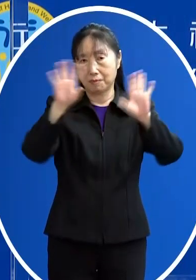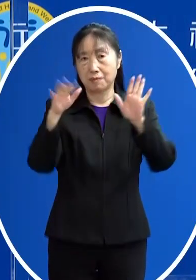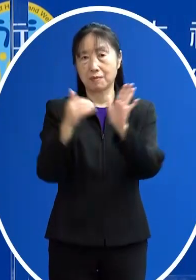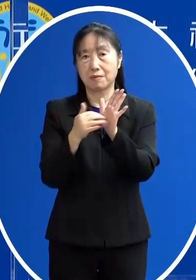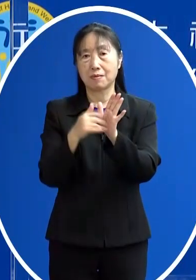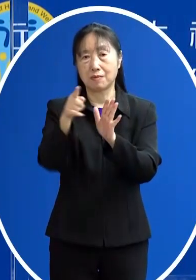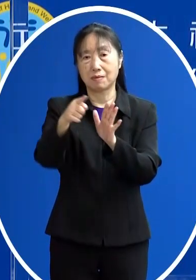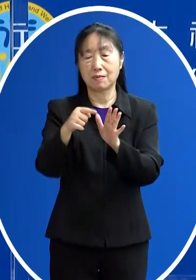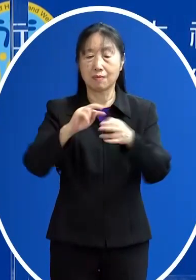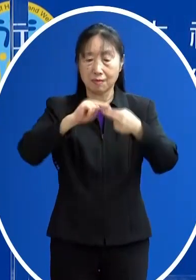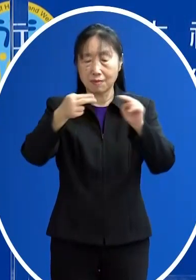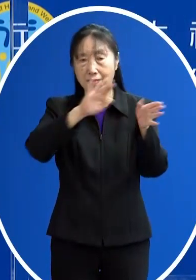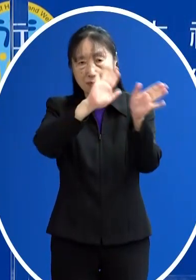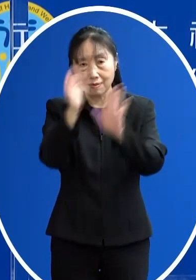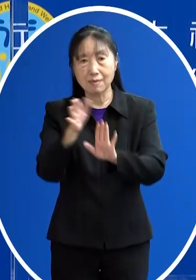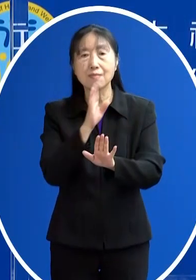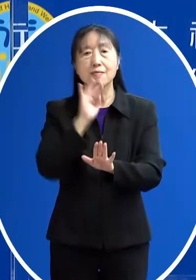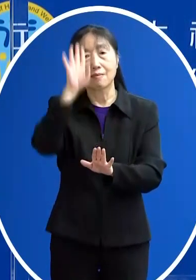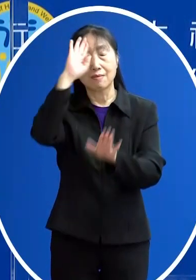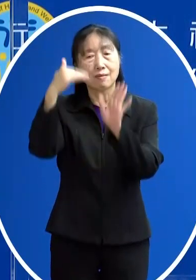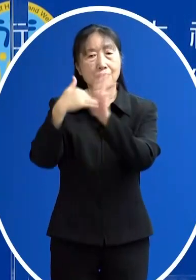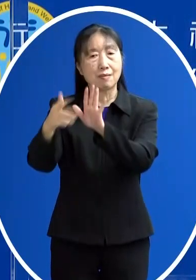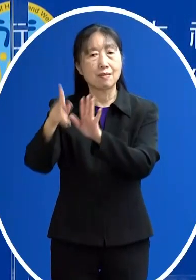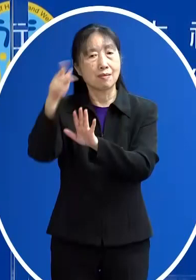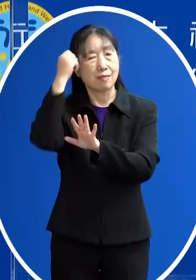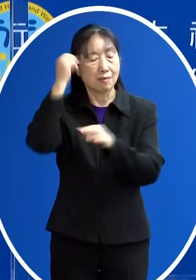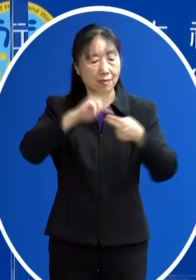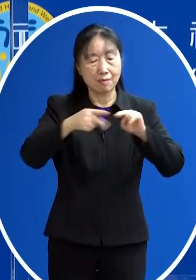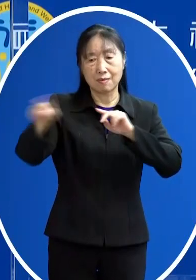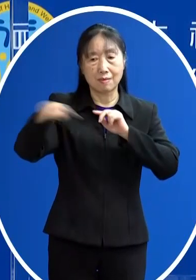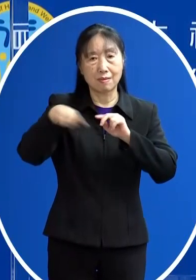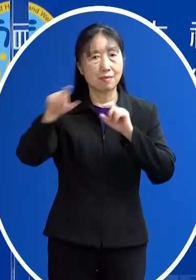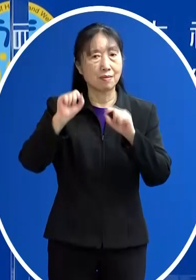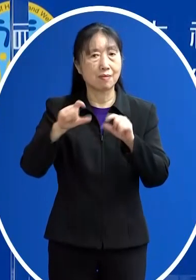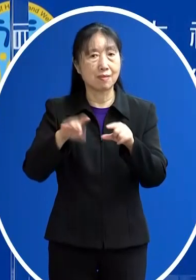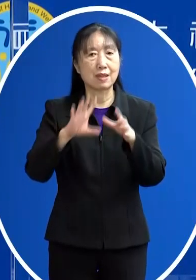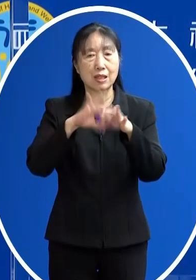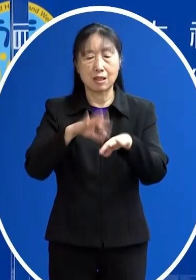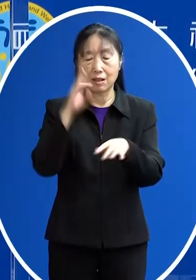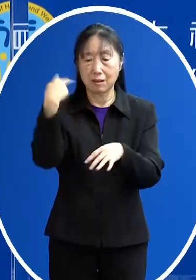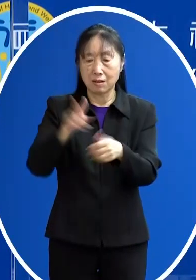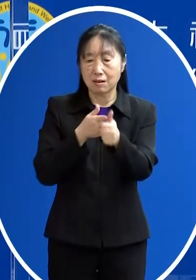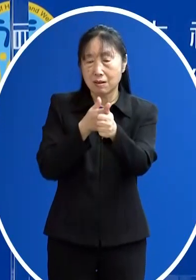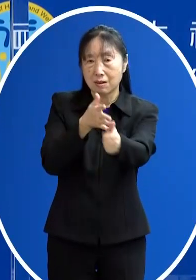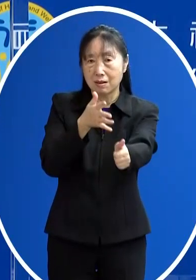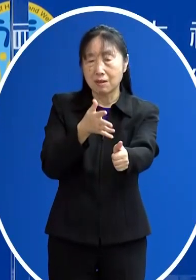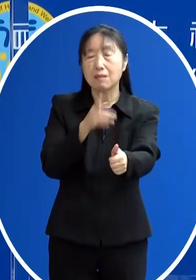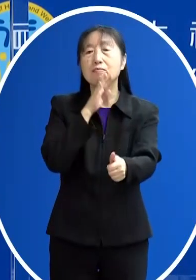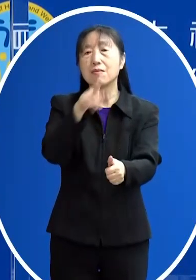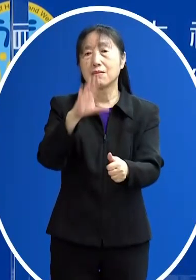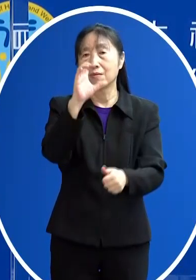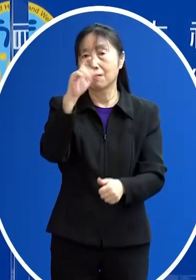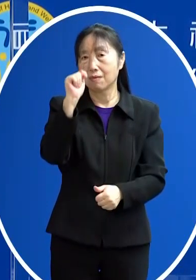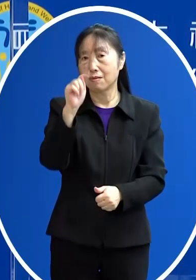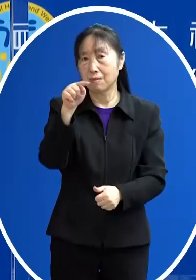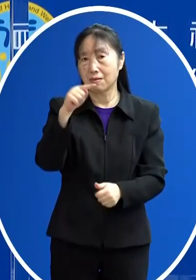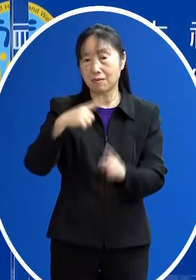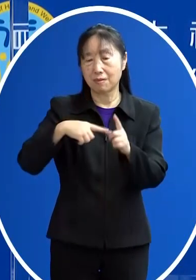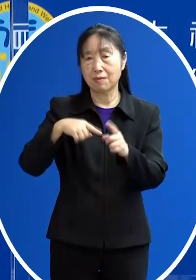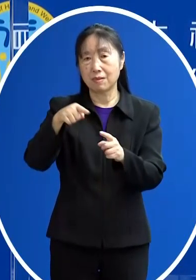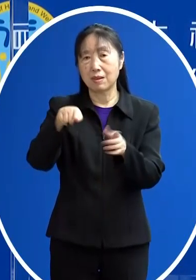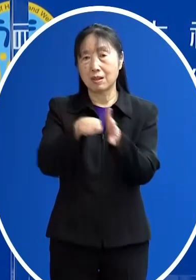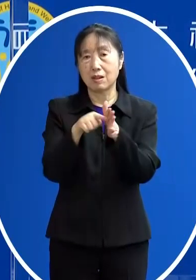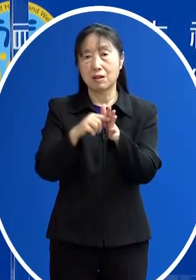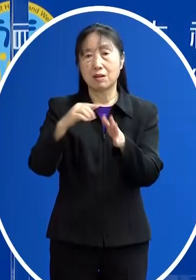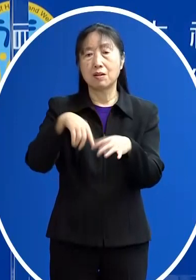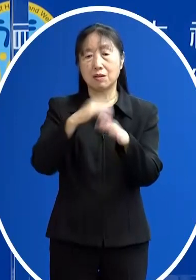它的定序结果跟防疫旅馆事件是不同的。那后续在追踪它的这个 CT 值的变化，也是一路这个往病毒量